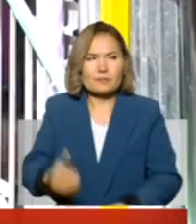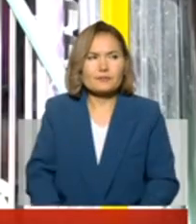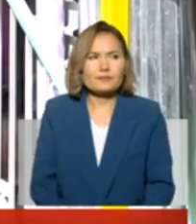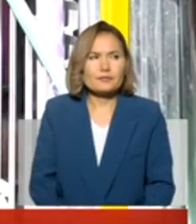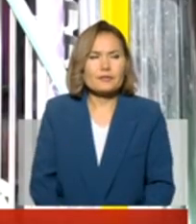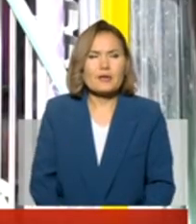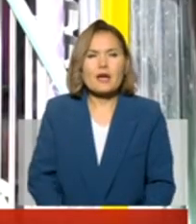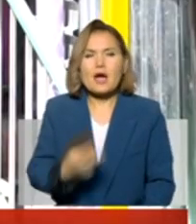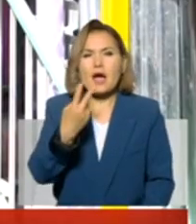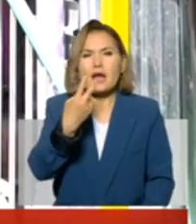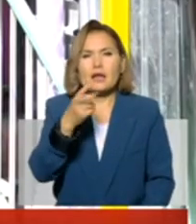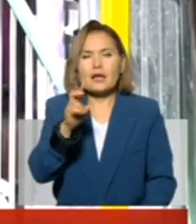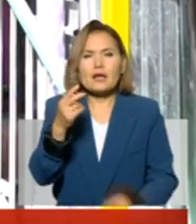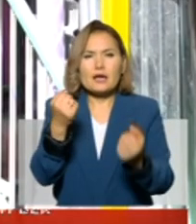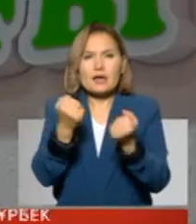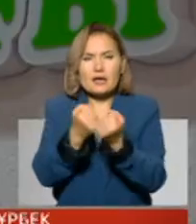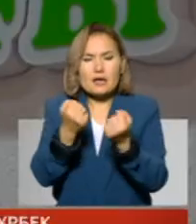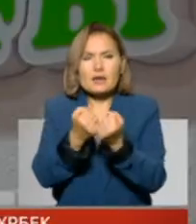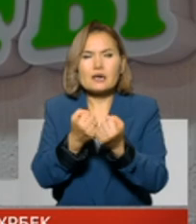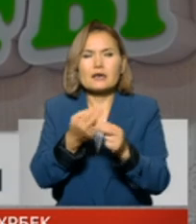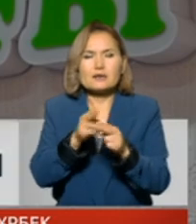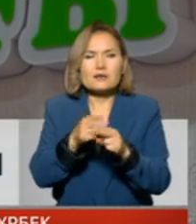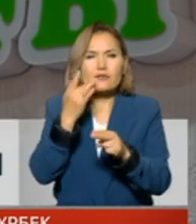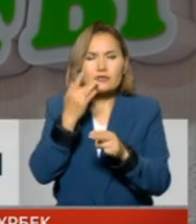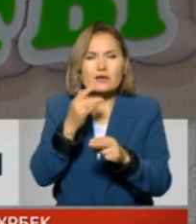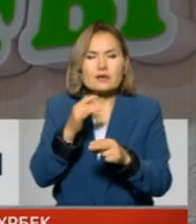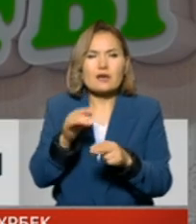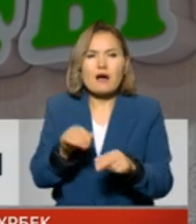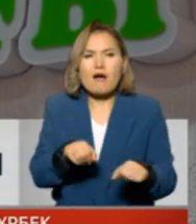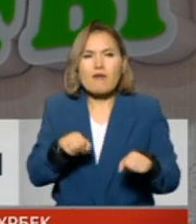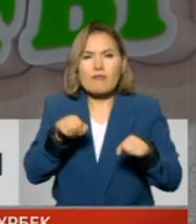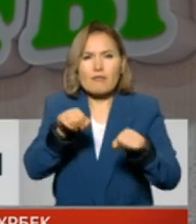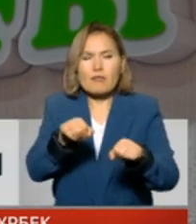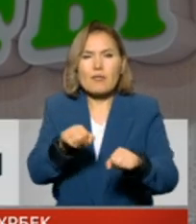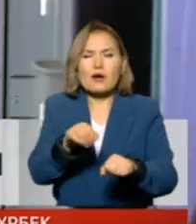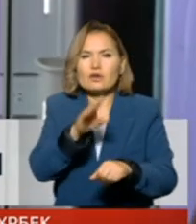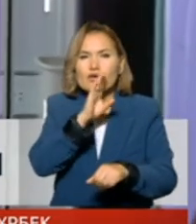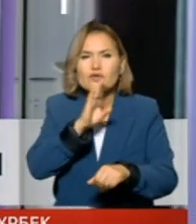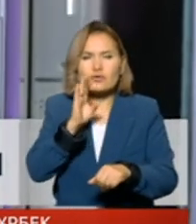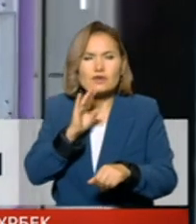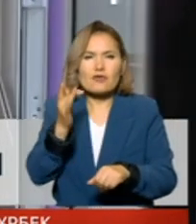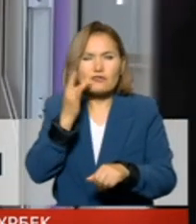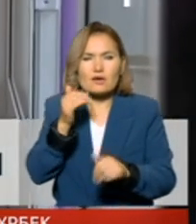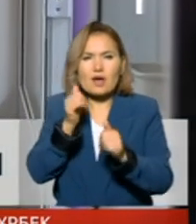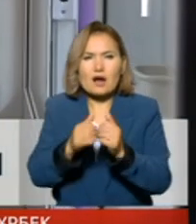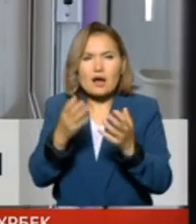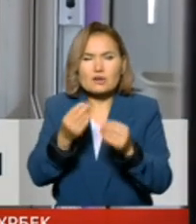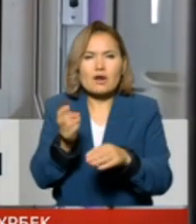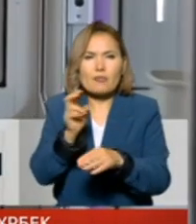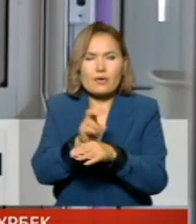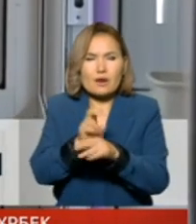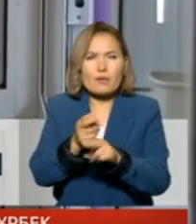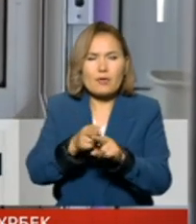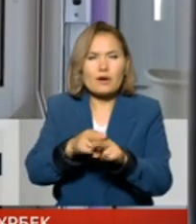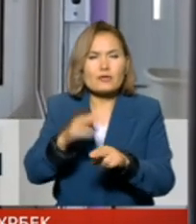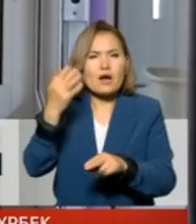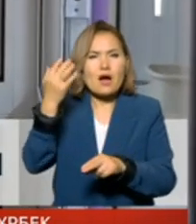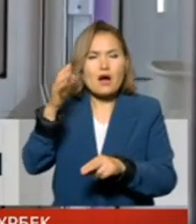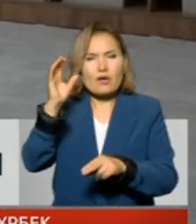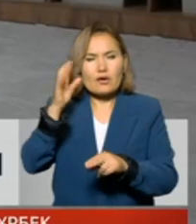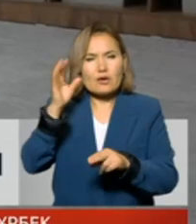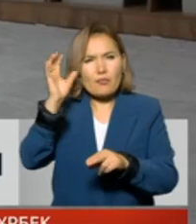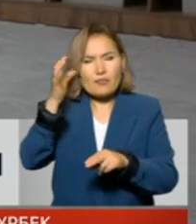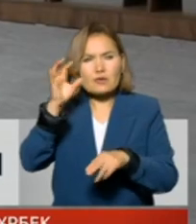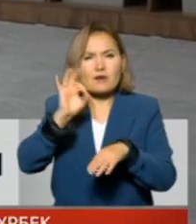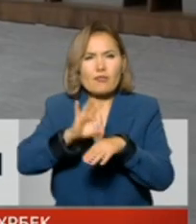Егіз балаларын жетелеген әйгерім балабақша есігін күнде үмітпен сенім жетегінде ашады. 5 жасқа толатын Мейірхан мен Әмірханның ой санасында осында